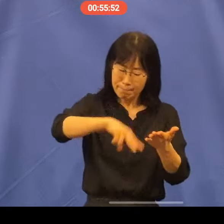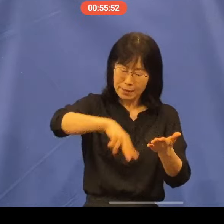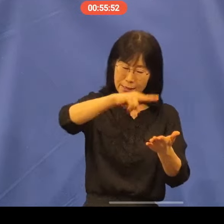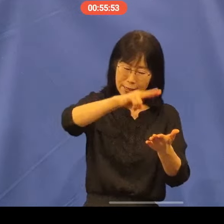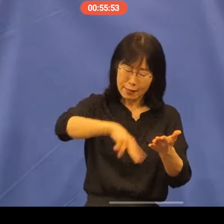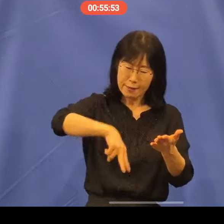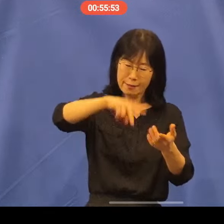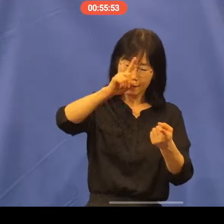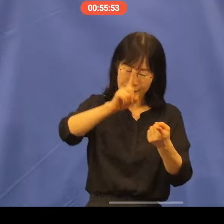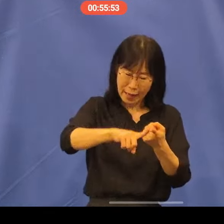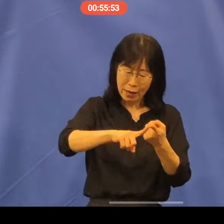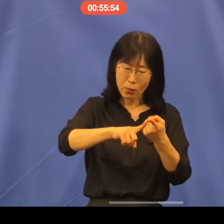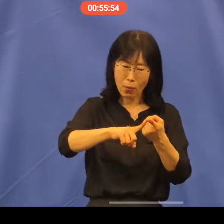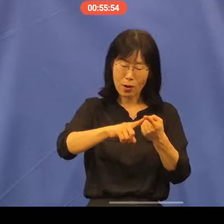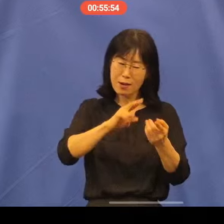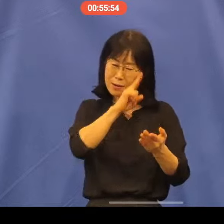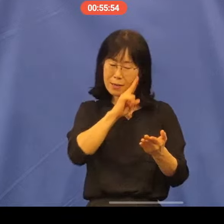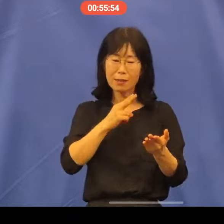그대로 믿는 믿음.